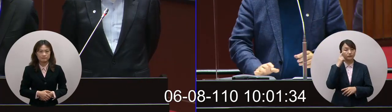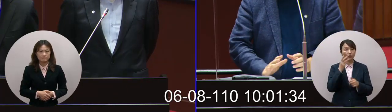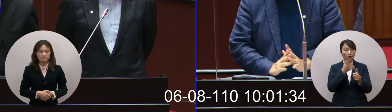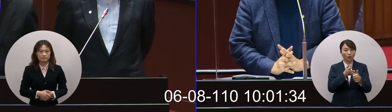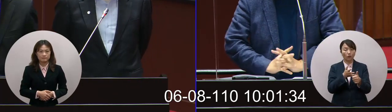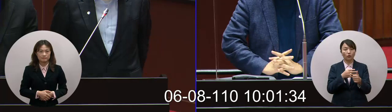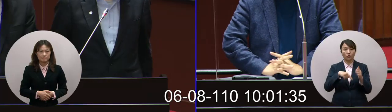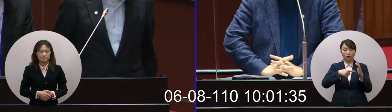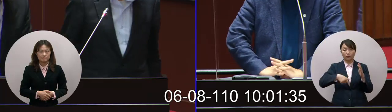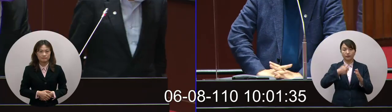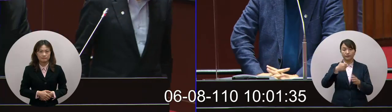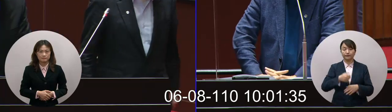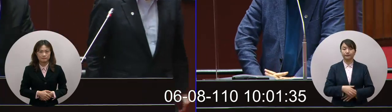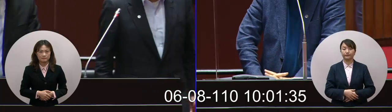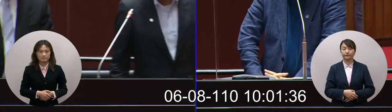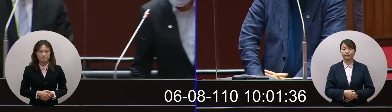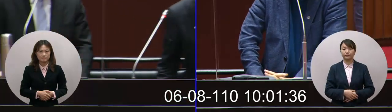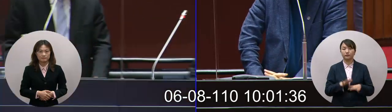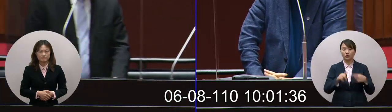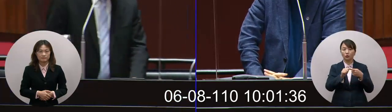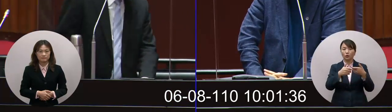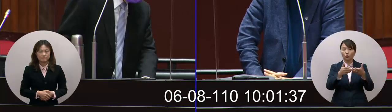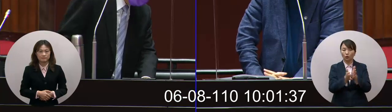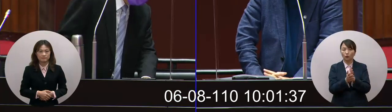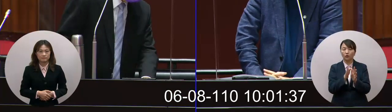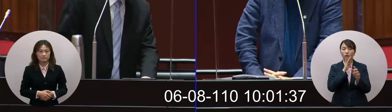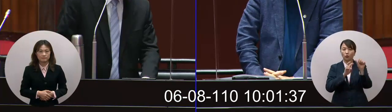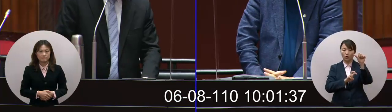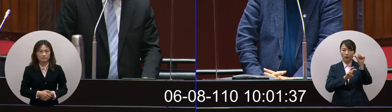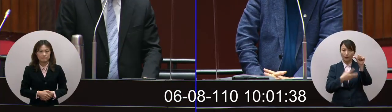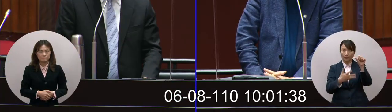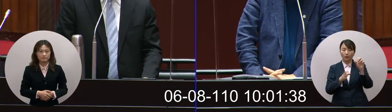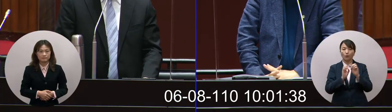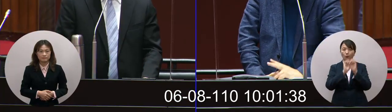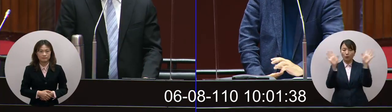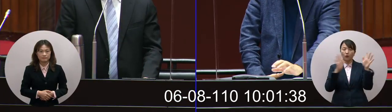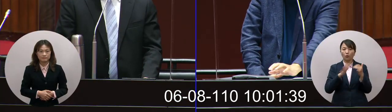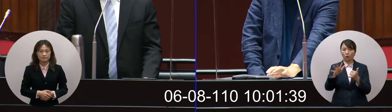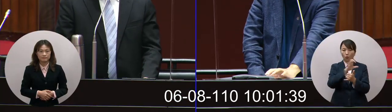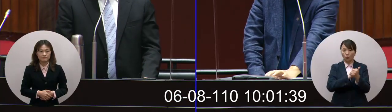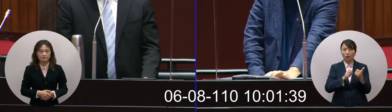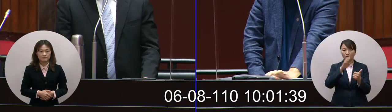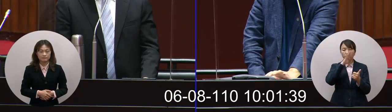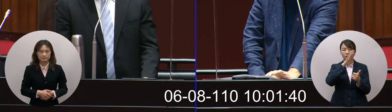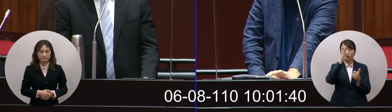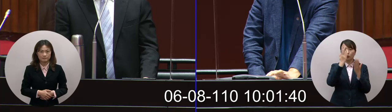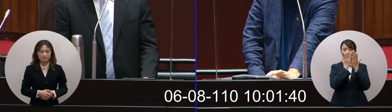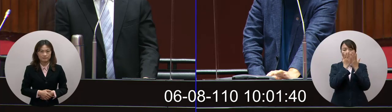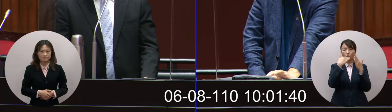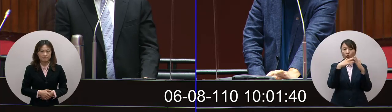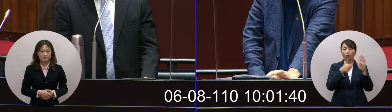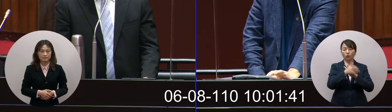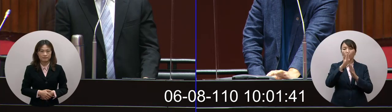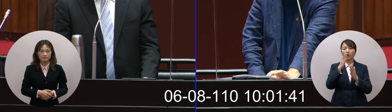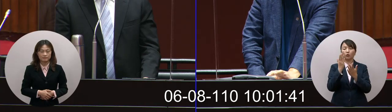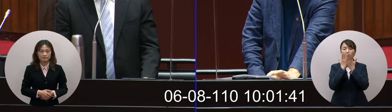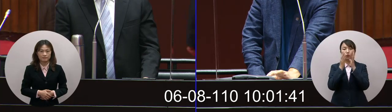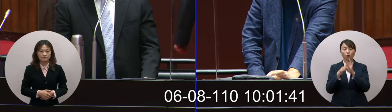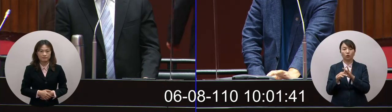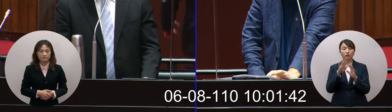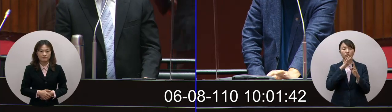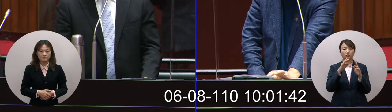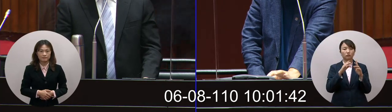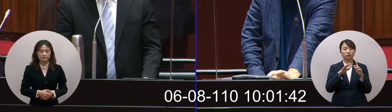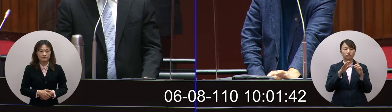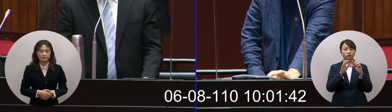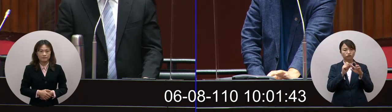续请教院长，就是说，咱到部第五月十八日宣布全国停课不停班的政策。全国的大学、高